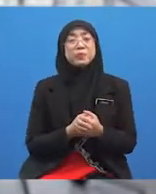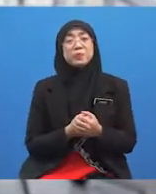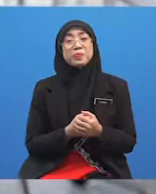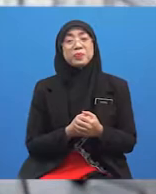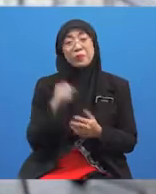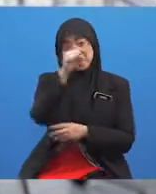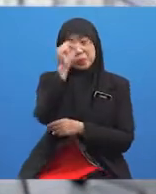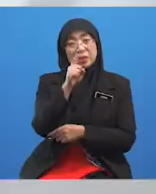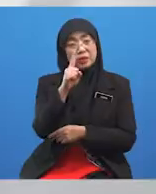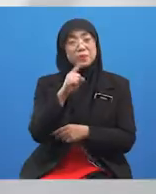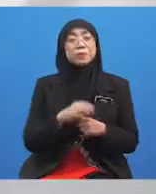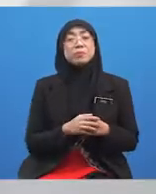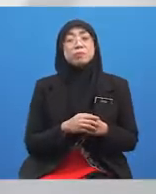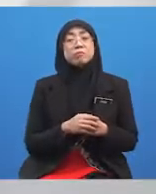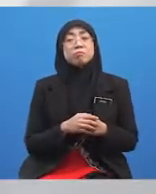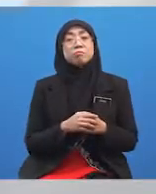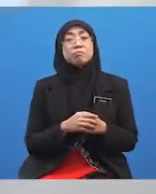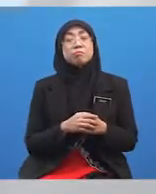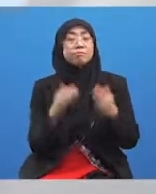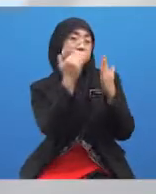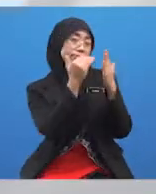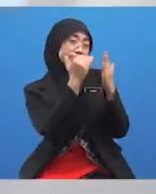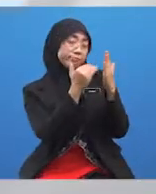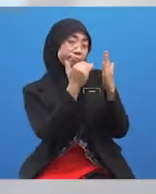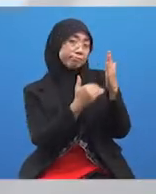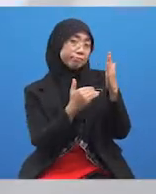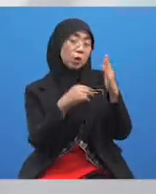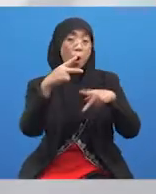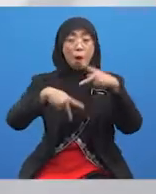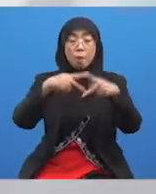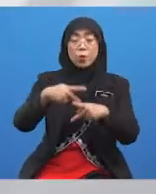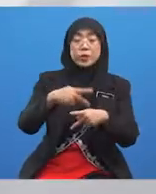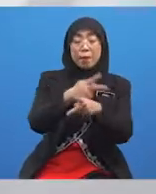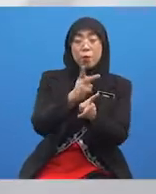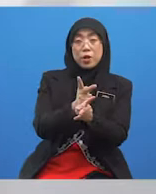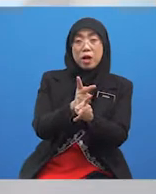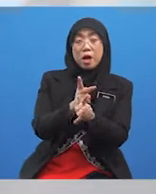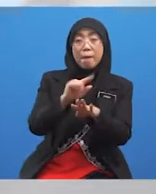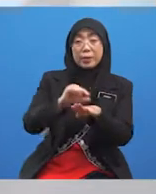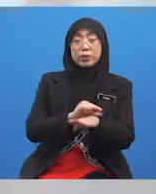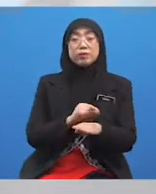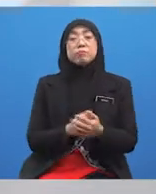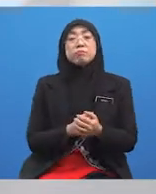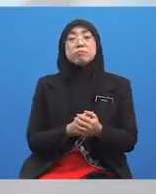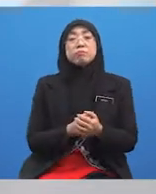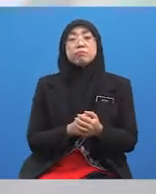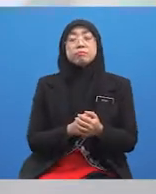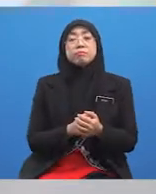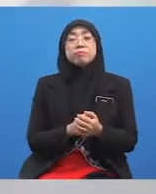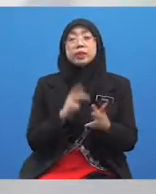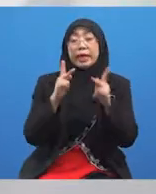Soalan 1. Senaraikan proses pembelian produk pengguna. Yang pertama, pelajar kena lihat kata